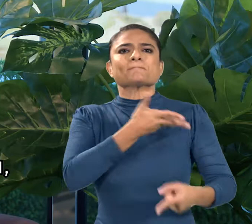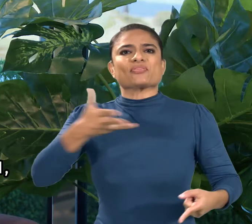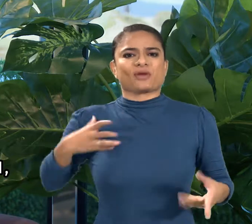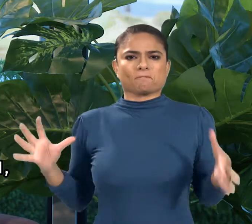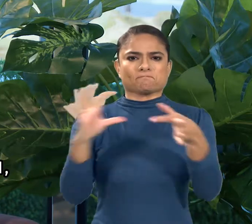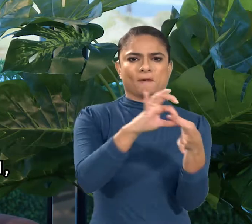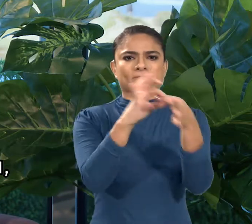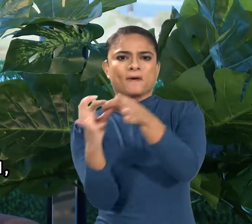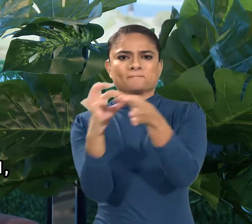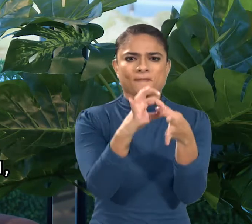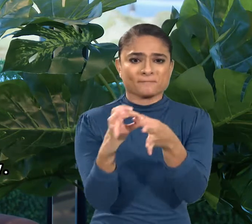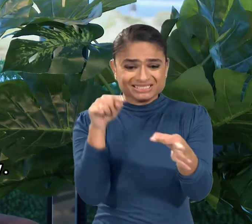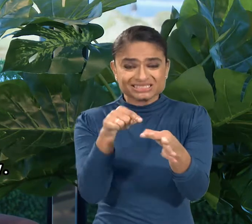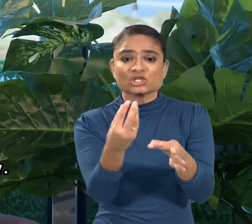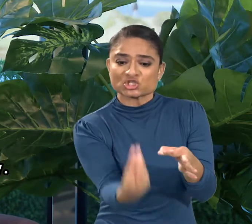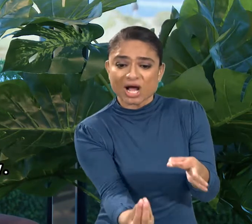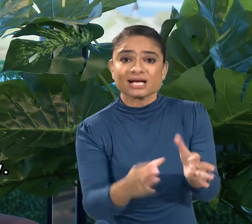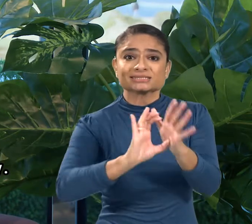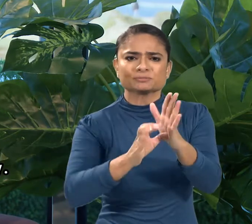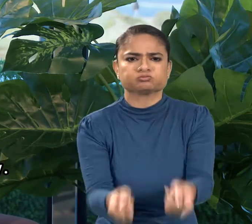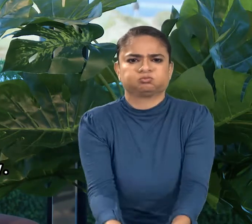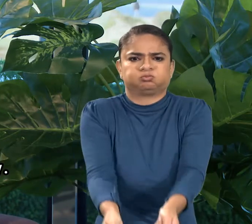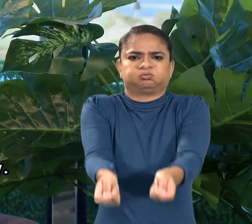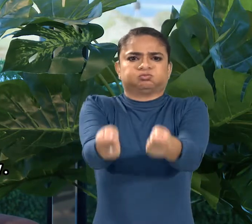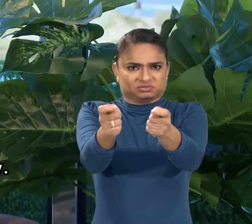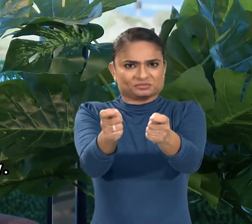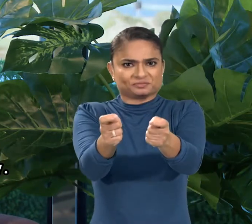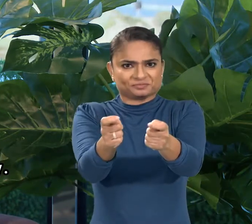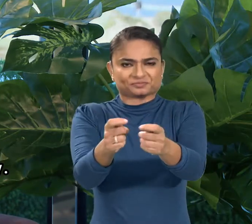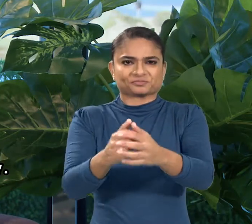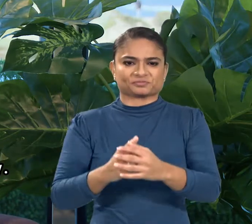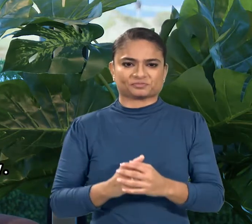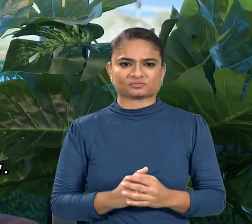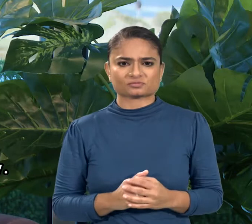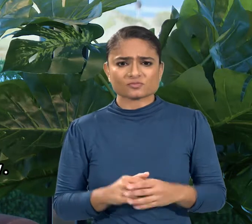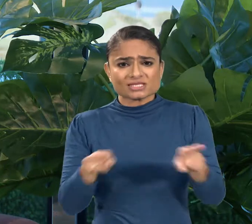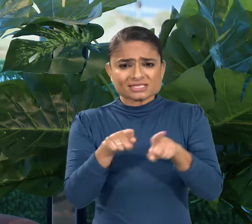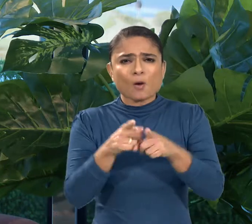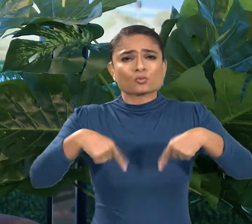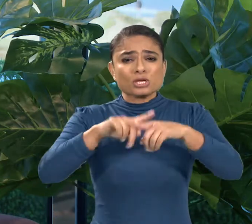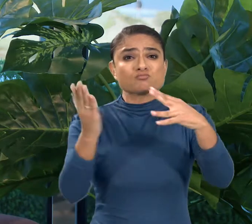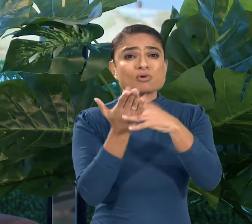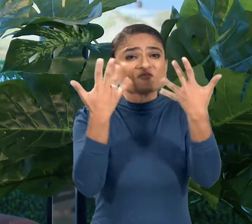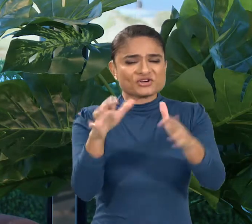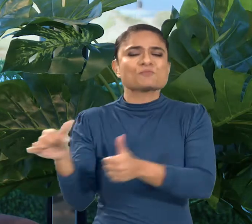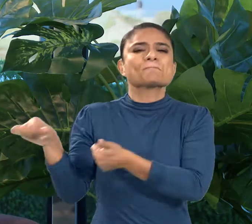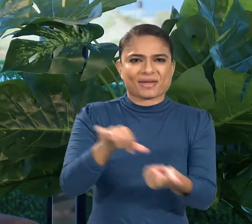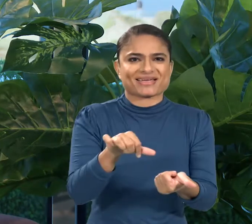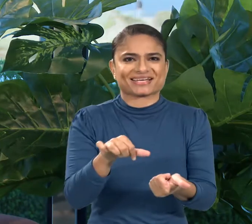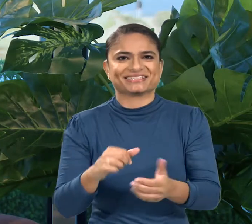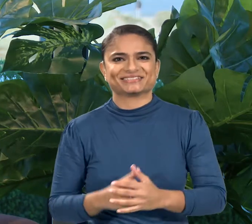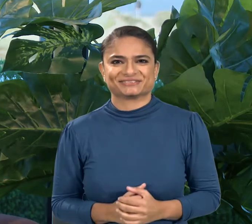wees en moederskap te behou terwyl jy met 'n kind met 'n gestremdheid grootmaak. Ons is nou weer terug na